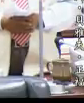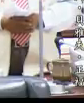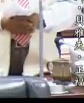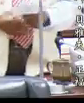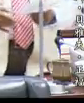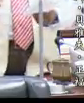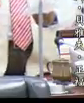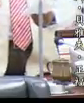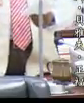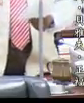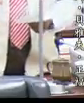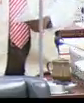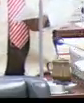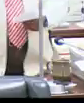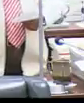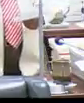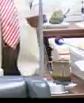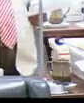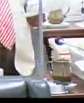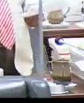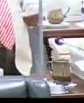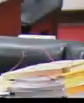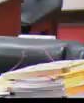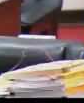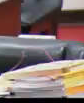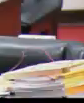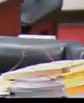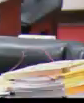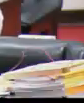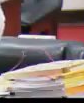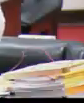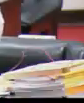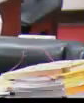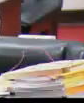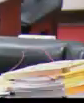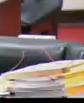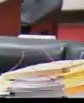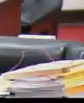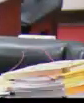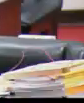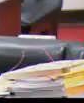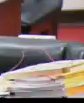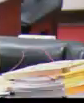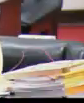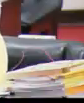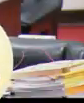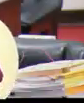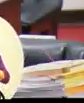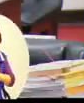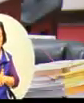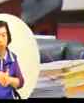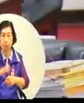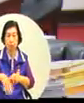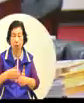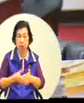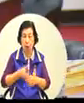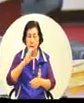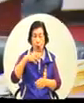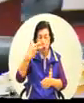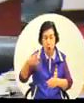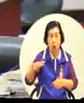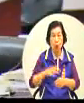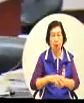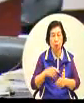讯息。 好，请坐。我们希望这个增温水库夜溢引水案让它终结。